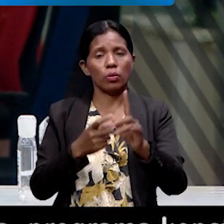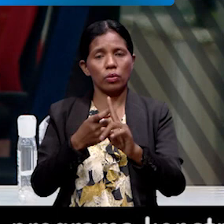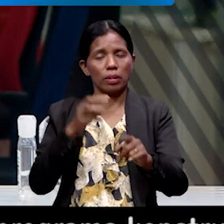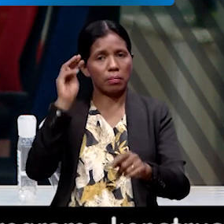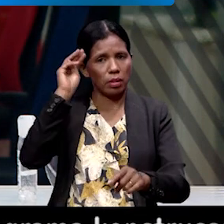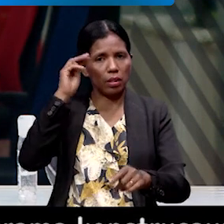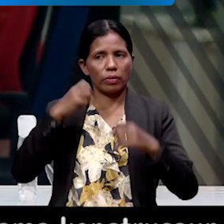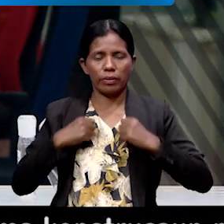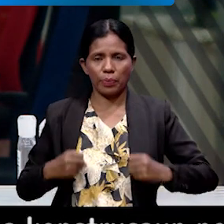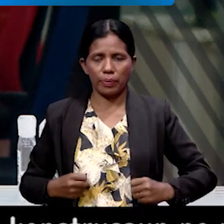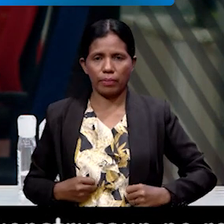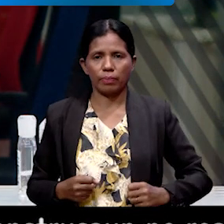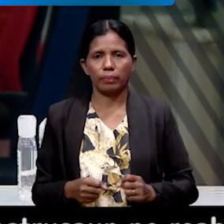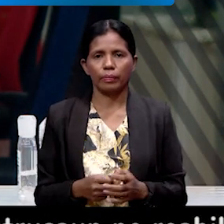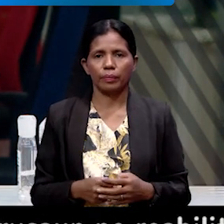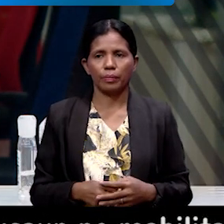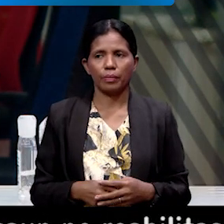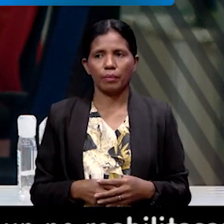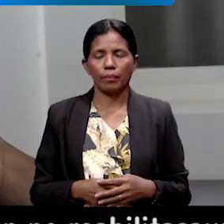Saúde.